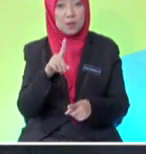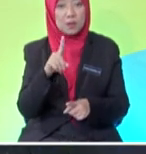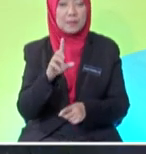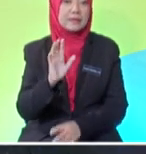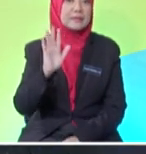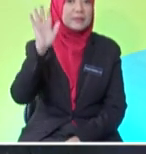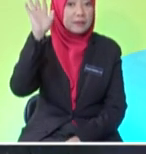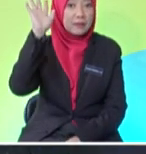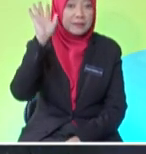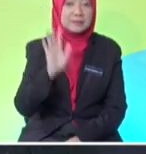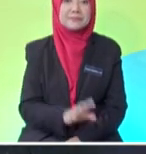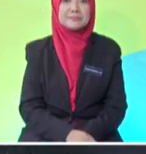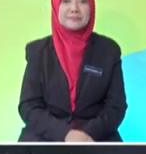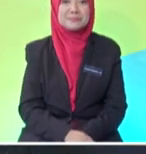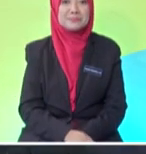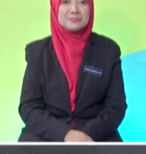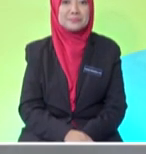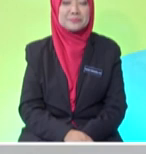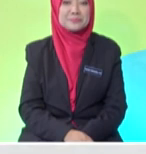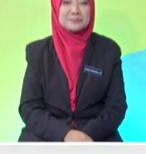Saya punya anak Jawa